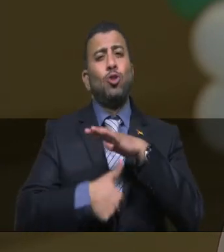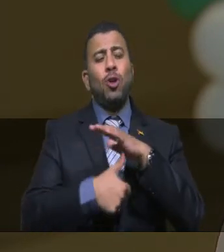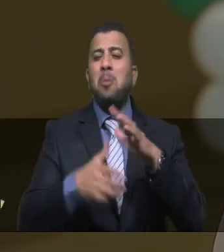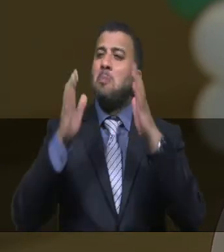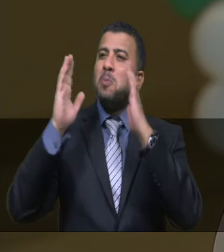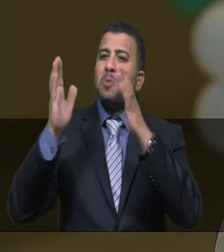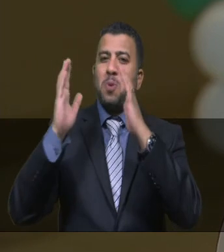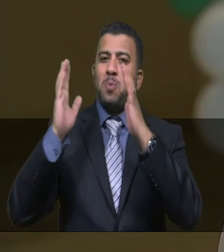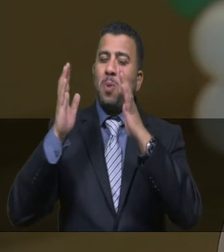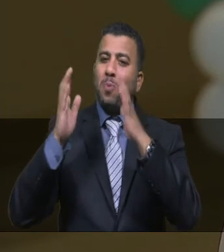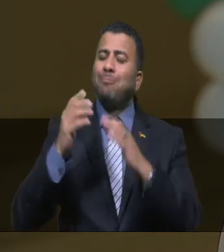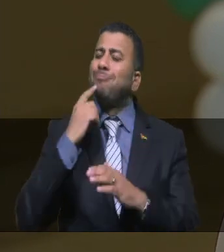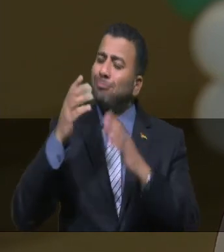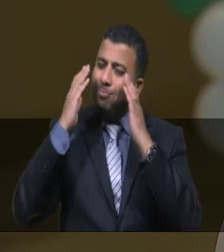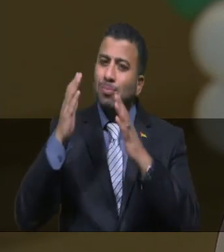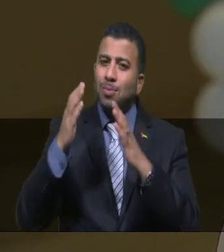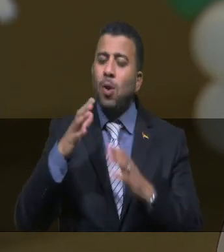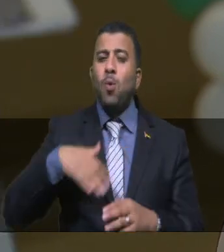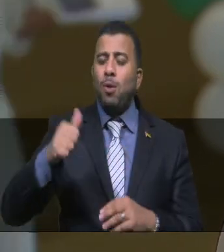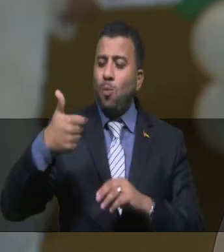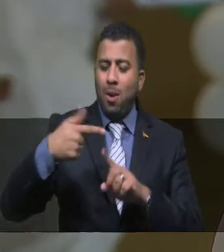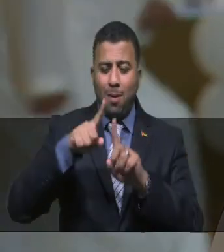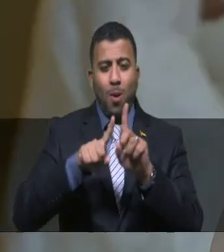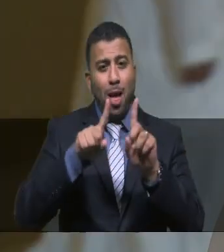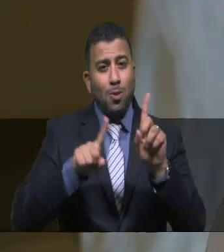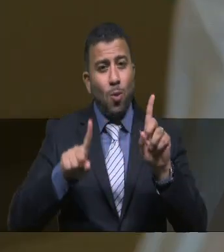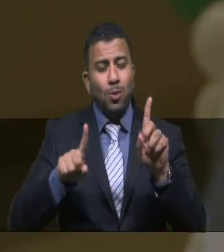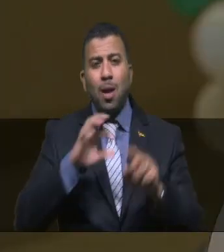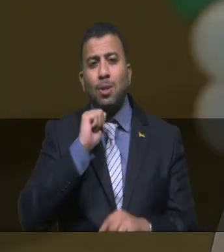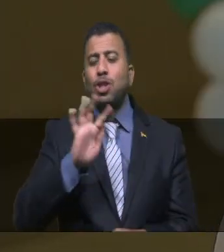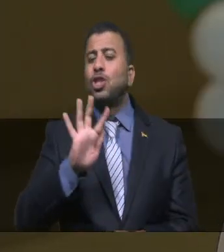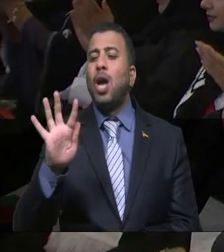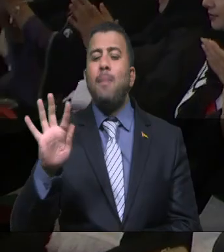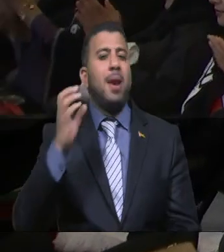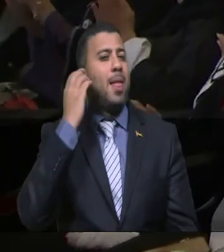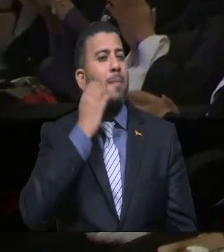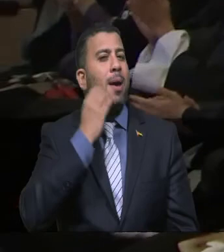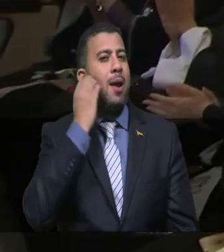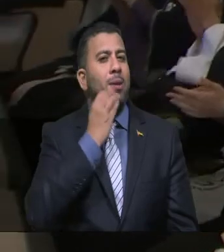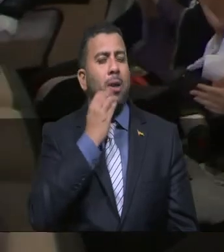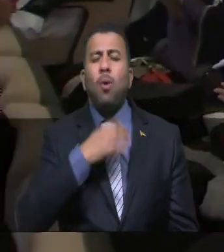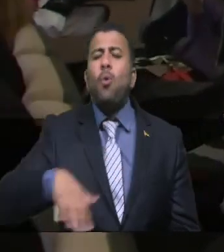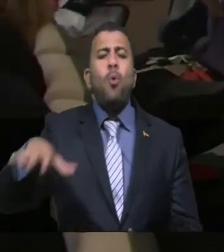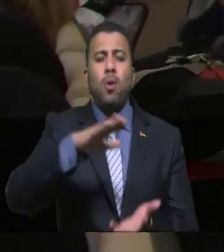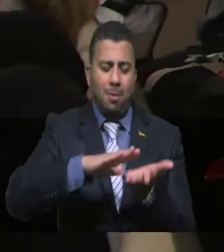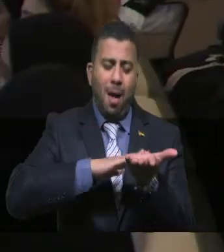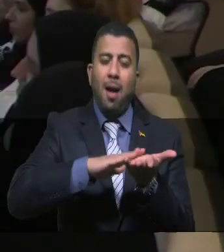والتبريكات، وإلى أولياء العهود وإلى شعب الإمارات وإلى كل من يقيم على هذا الوطن المعطاء.